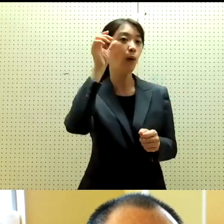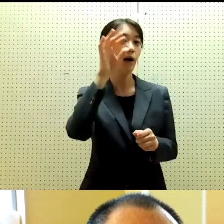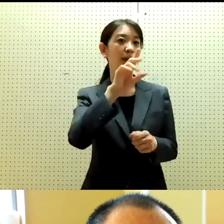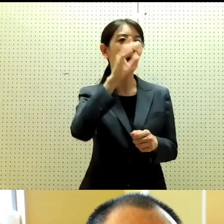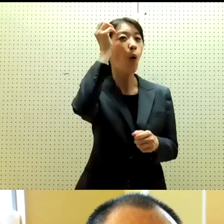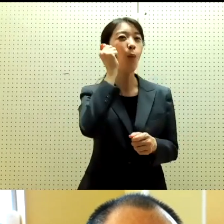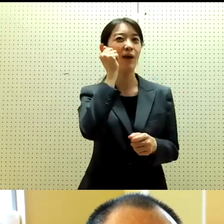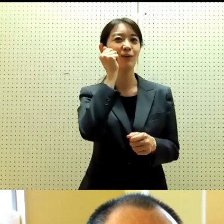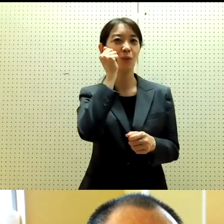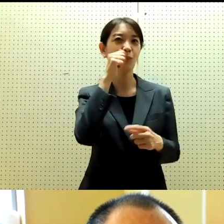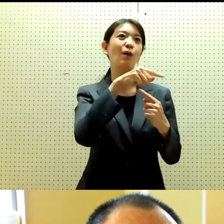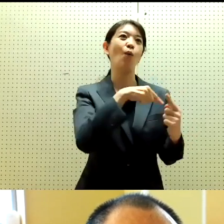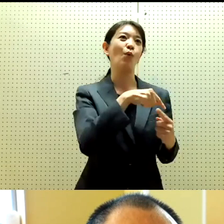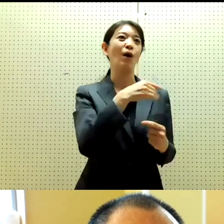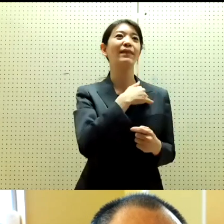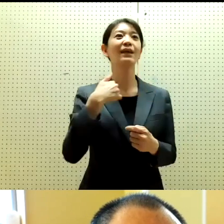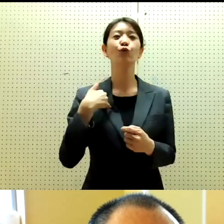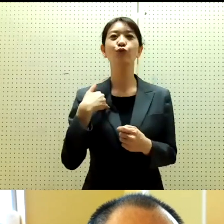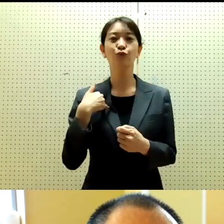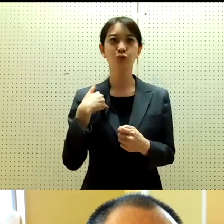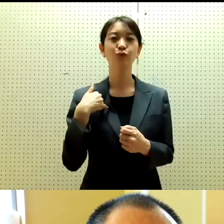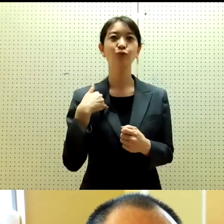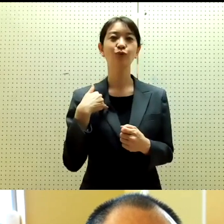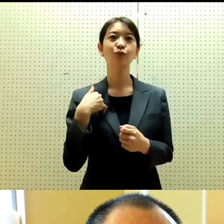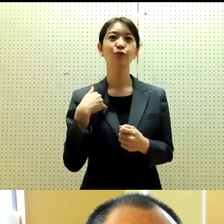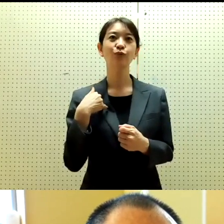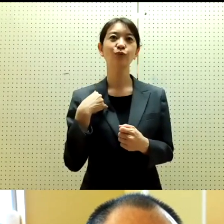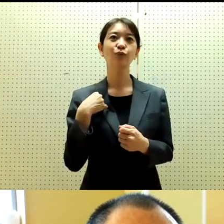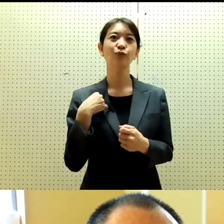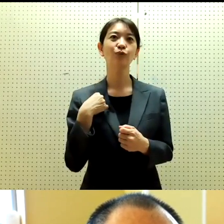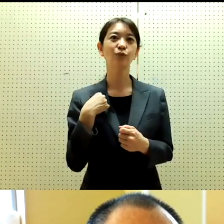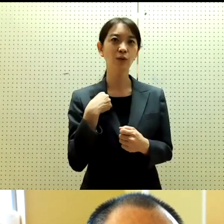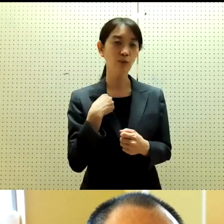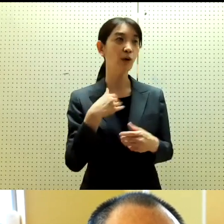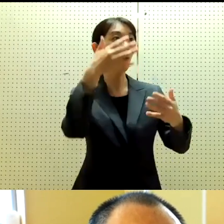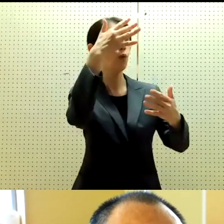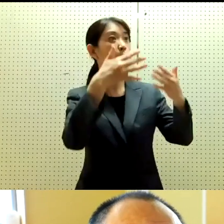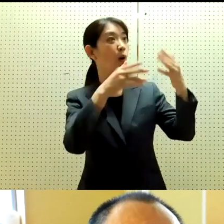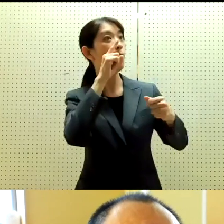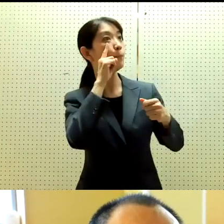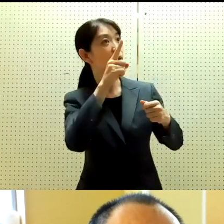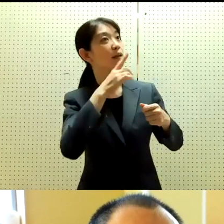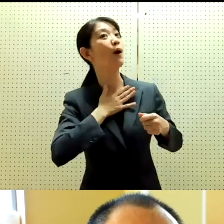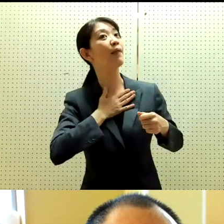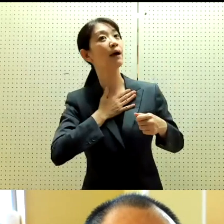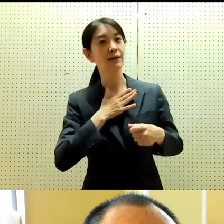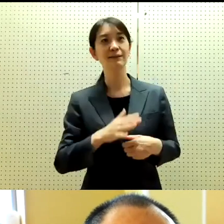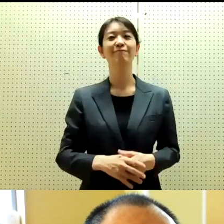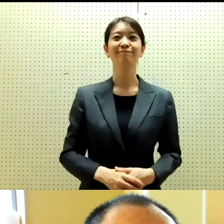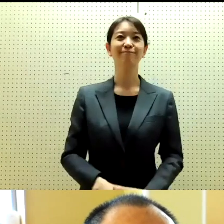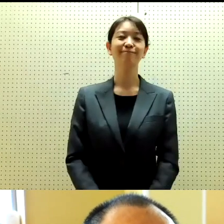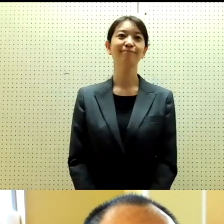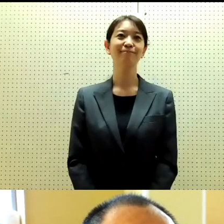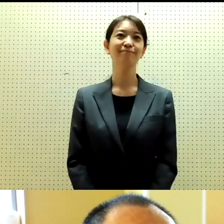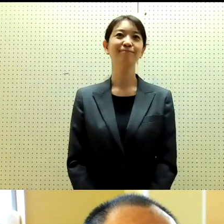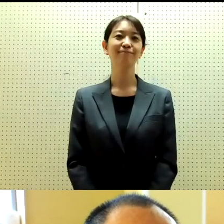多分応用をねうまくされてるんじゃないかなってあの画面の中からはそういうふうに読み取りましたね。 さて はいありがと